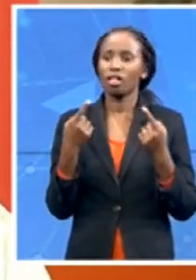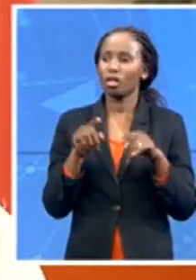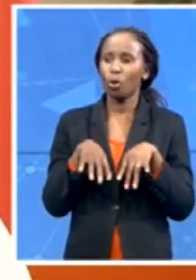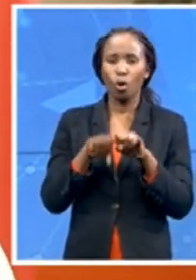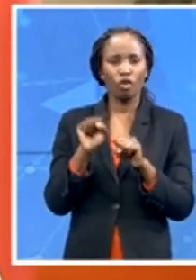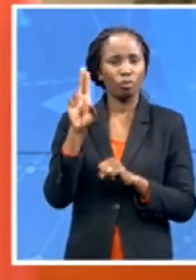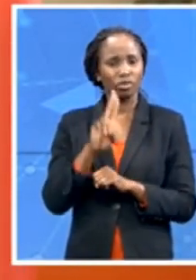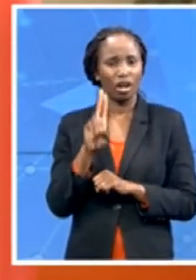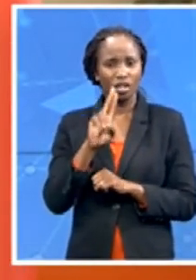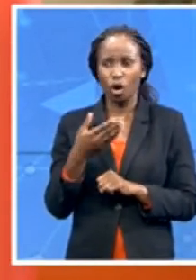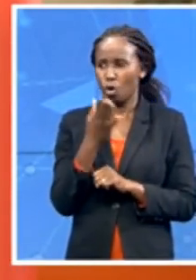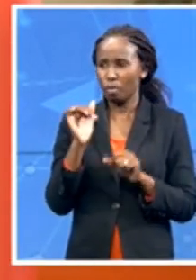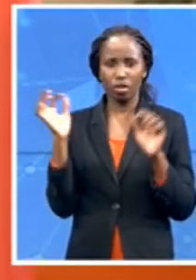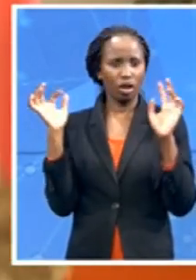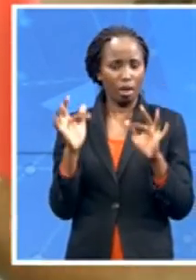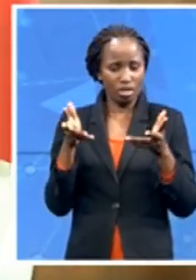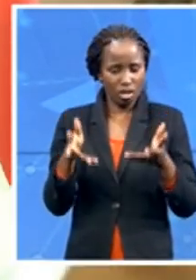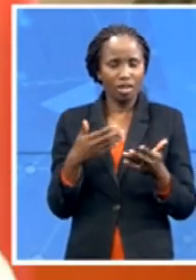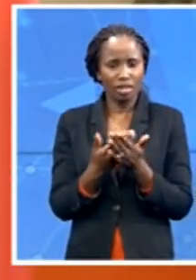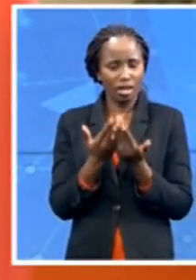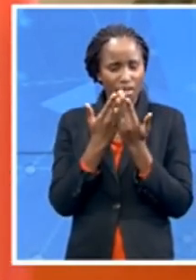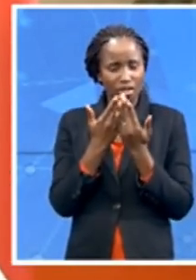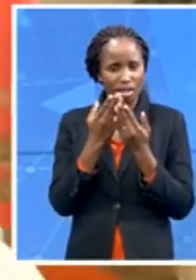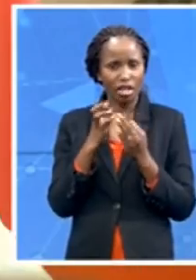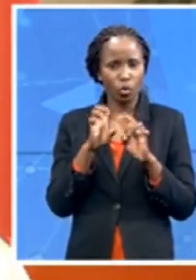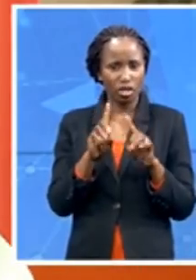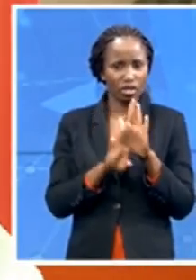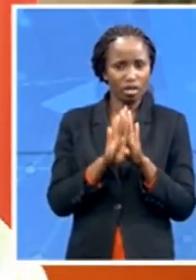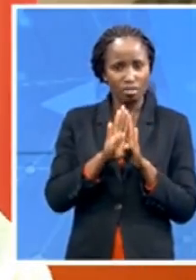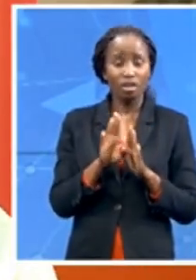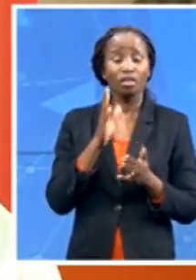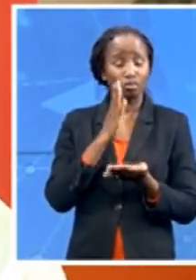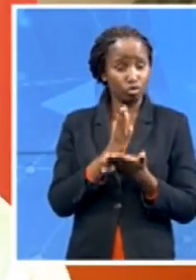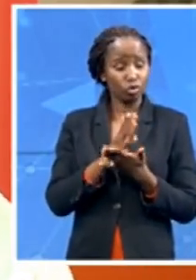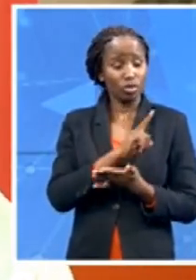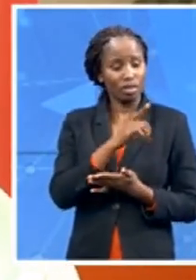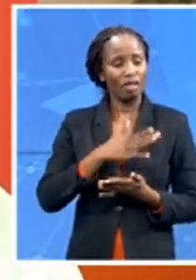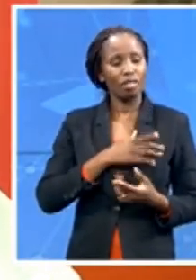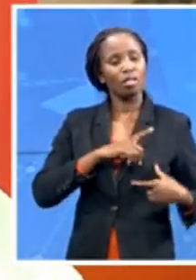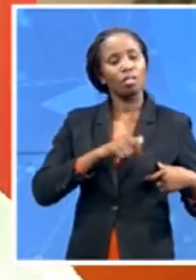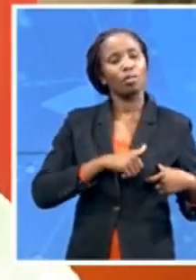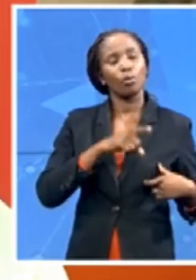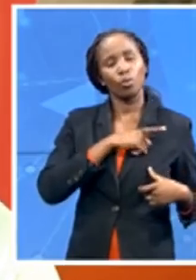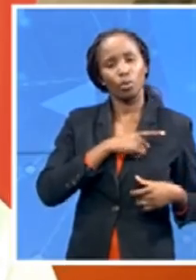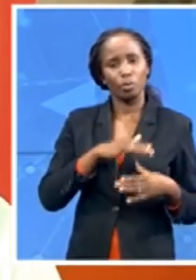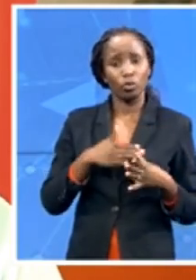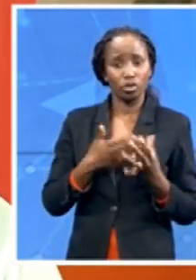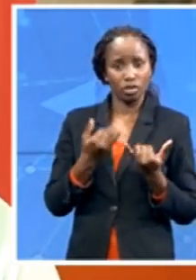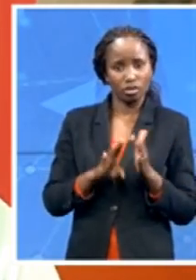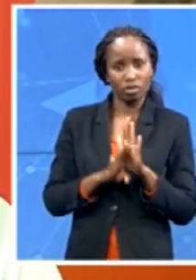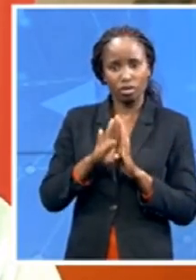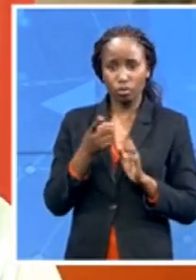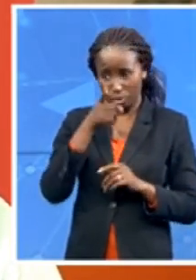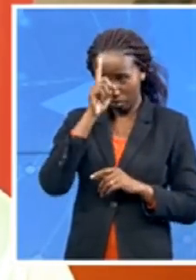engcono ndiqinise kule inhliziyo zabo zibuhlungu bakhulu labantu eMzantsi Afrika ukuze sihlale buhagwini nabantu bamnyama sawugqiba sibaleke siye